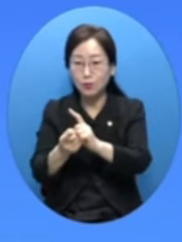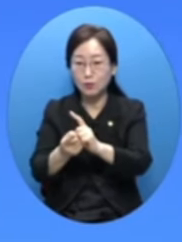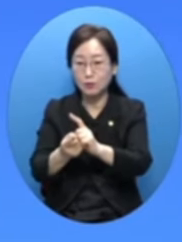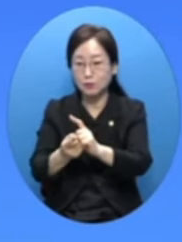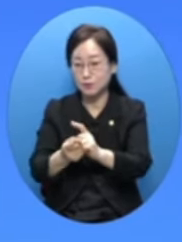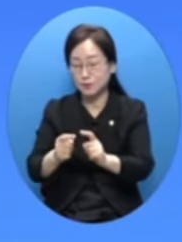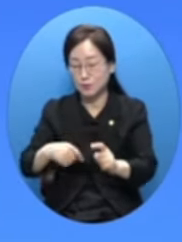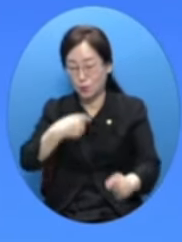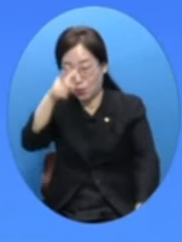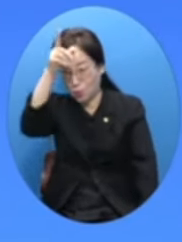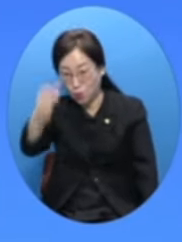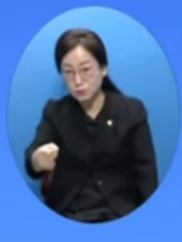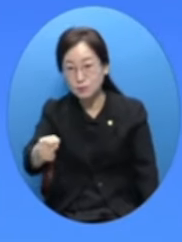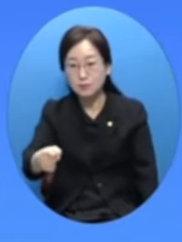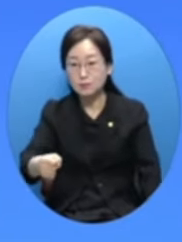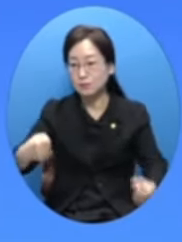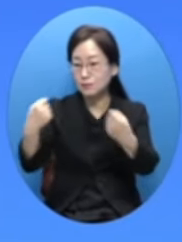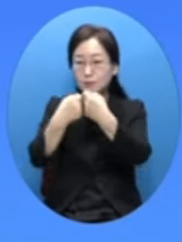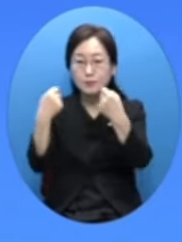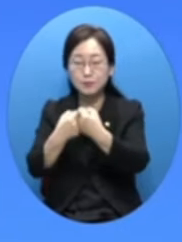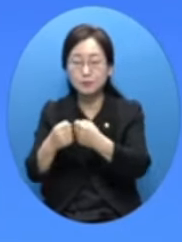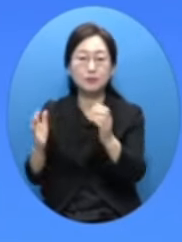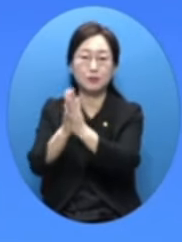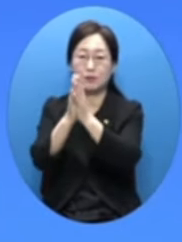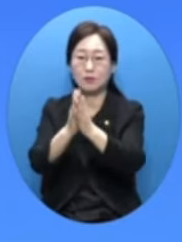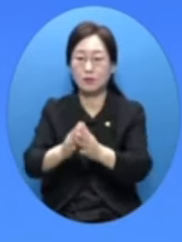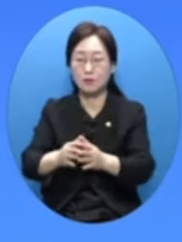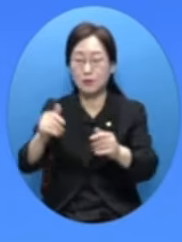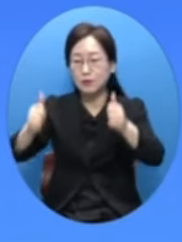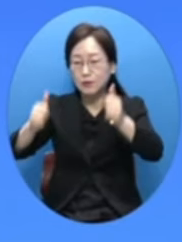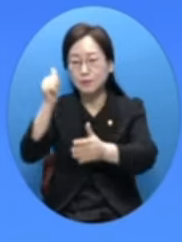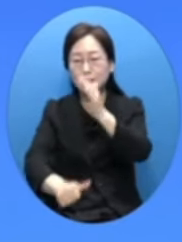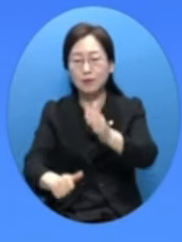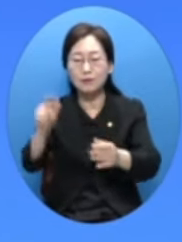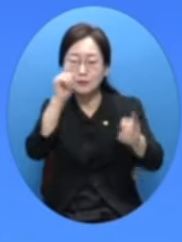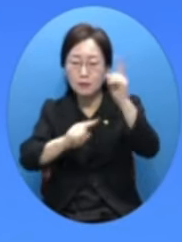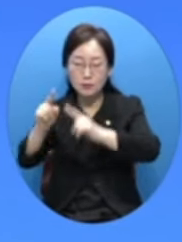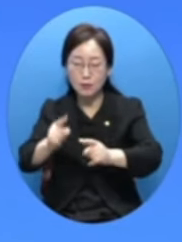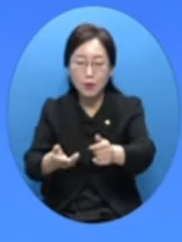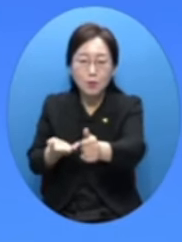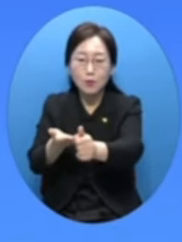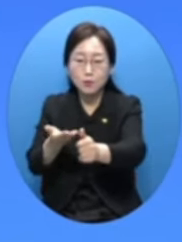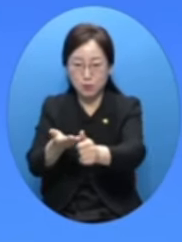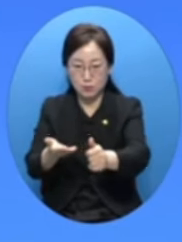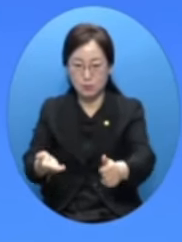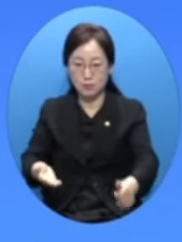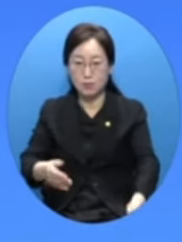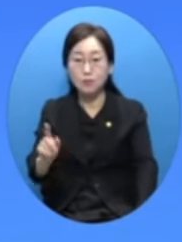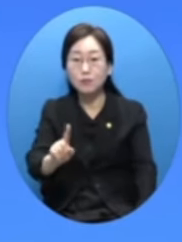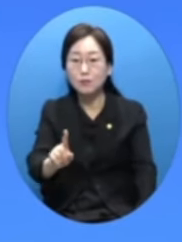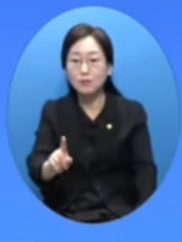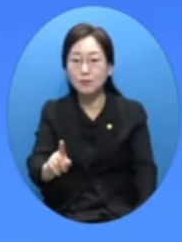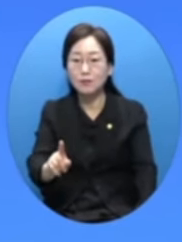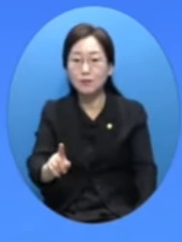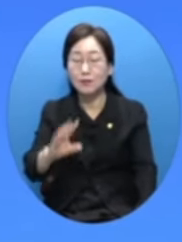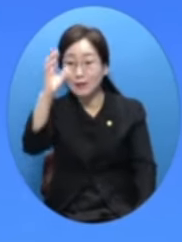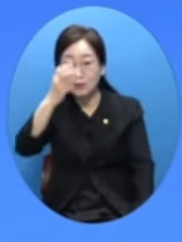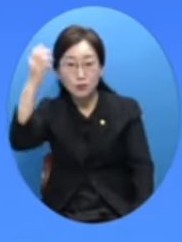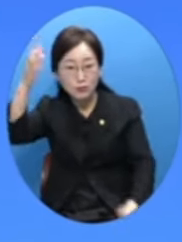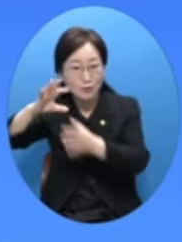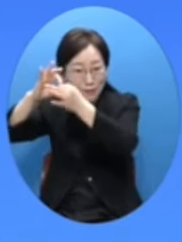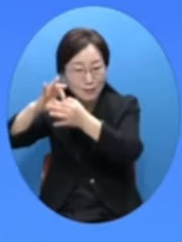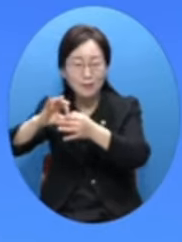주장을 해서 부딪히게 하고 그래서 시험에 들게 하고 상처를 주게 되는 경우가 있습니다. 이것은 성령 역사가